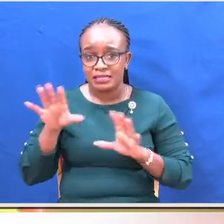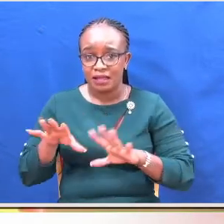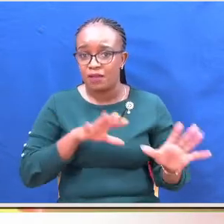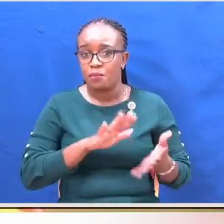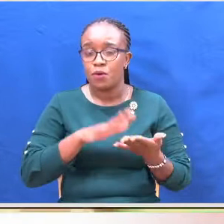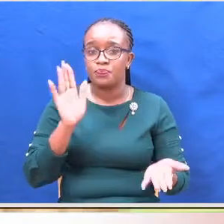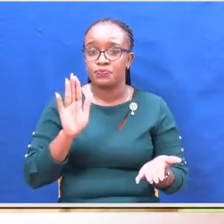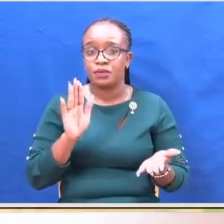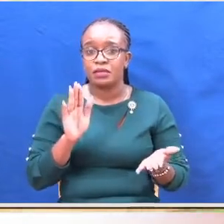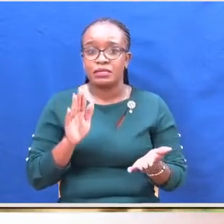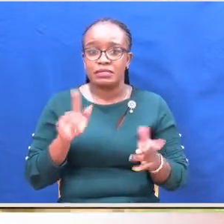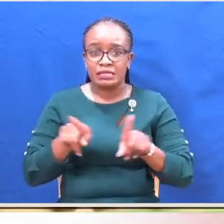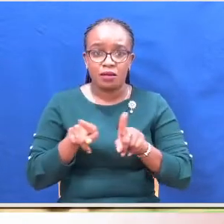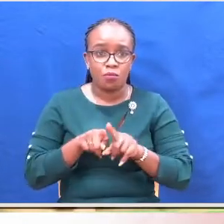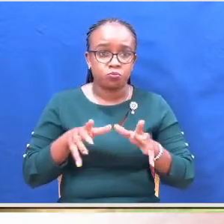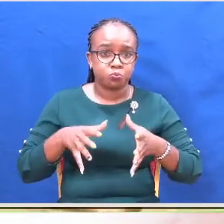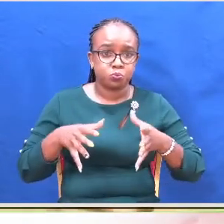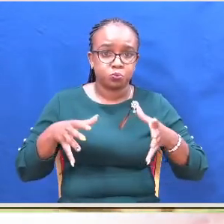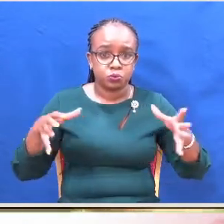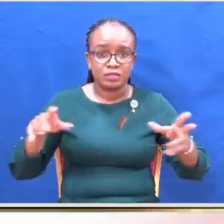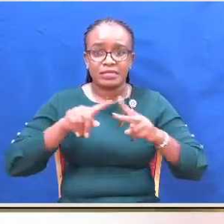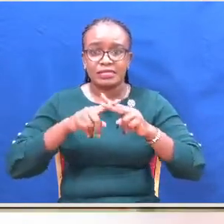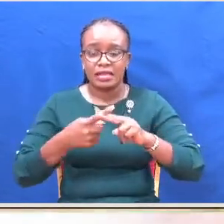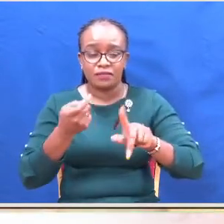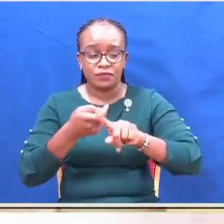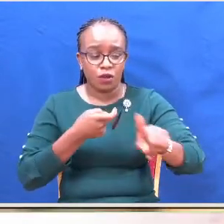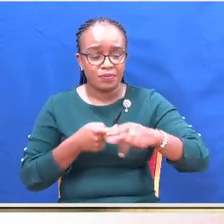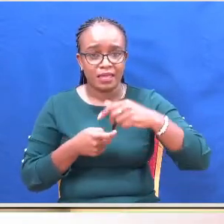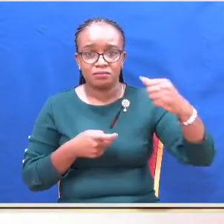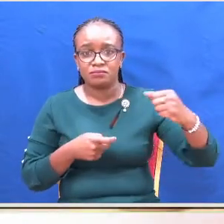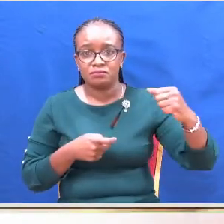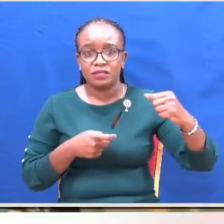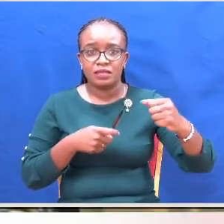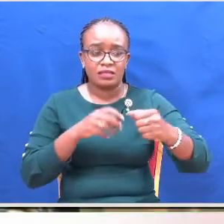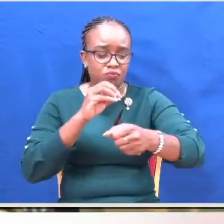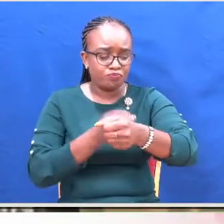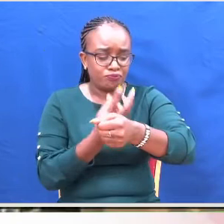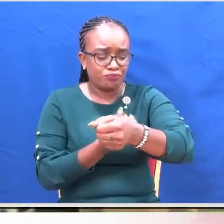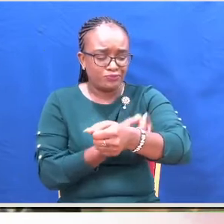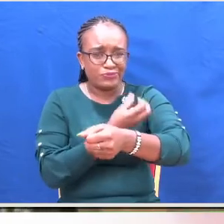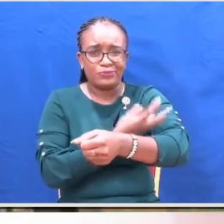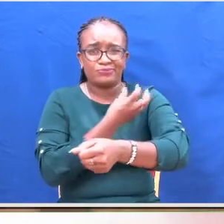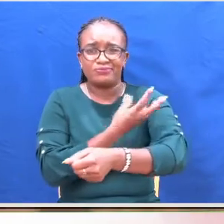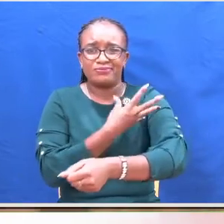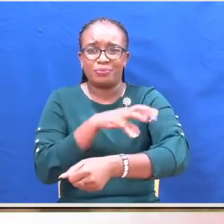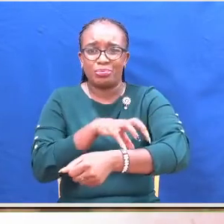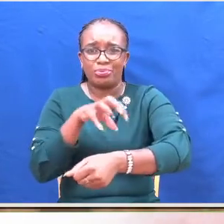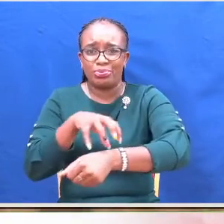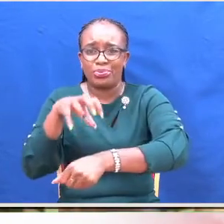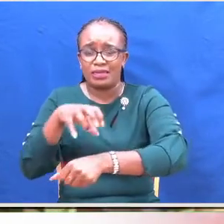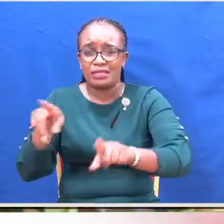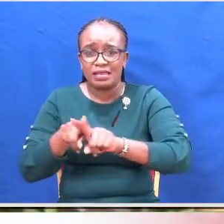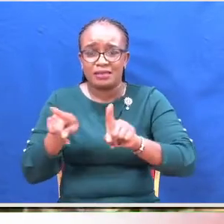dalili za uvimbe huu unatokea kwa mkono wa kushoto. Vidonda vinachipuka, kisha ugumu wa kupumua